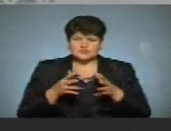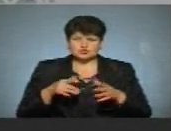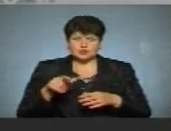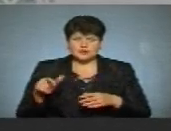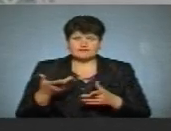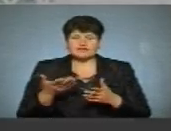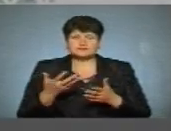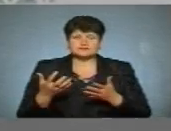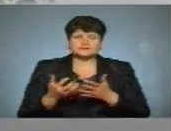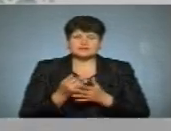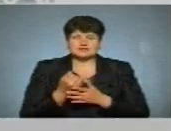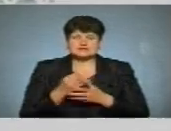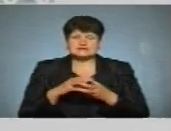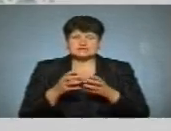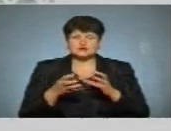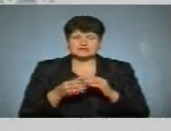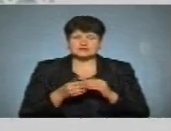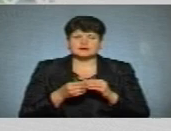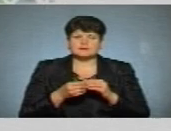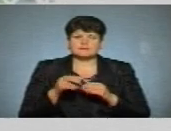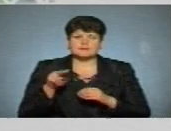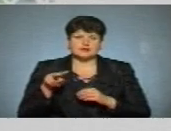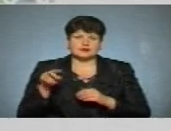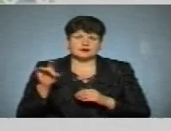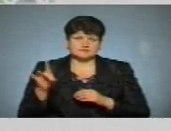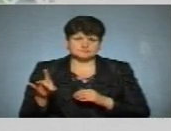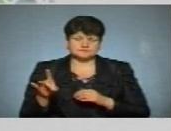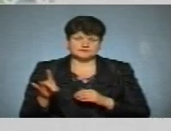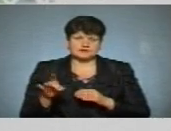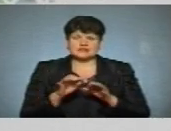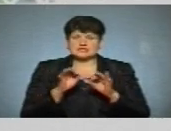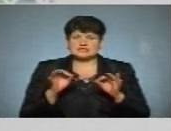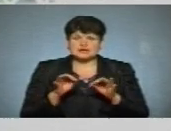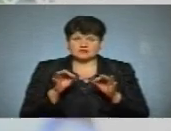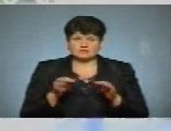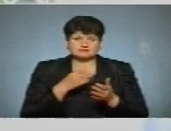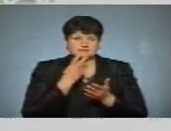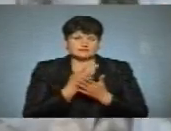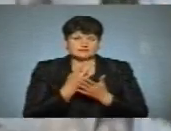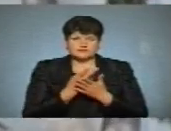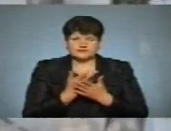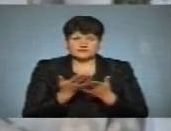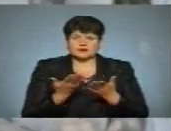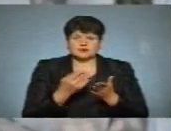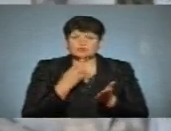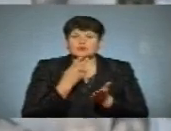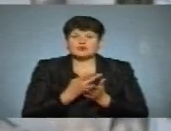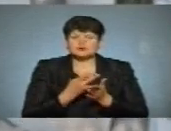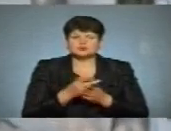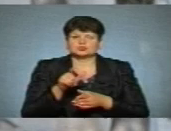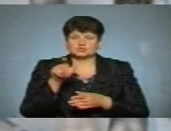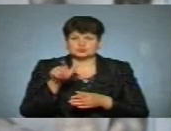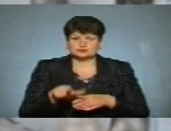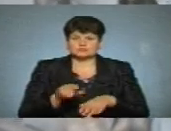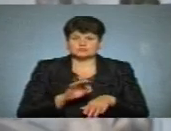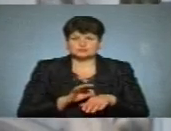ми виявили за результатами обстеження методом ПЛР, ніякої симптоматики, яка би вказувала на те, що люди